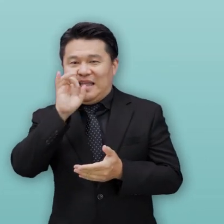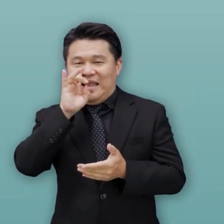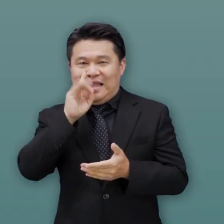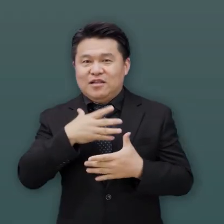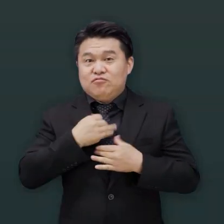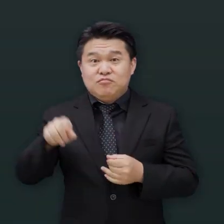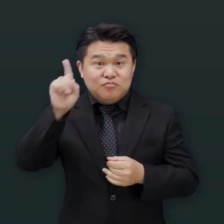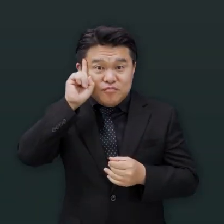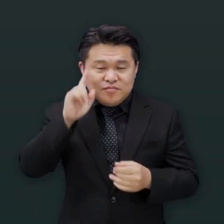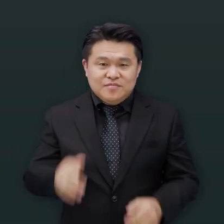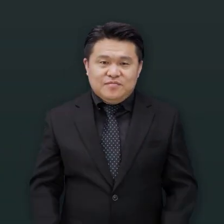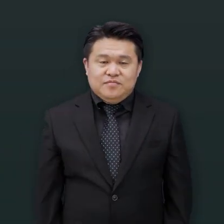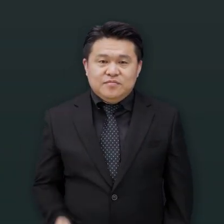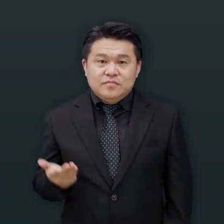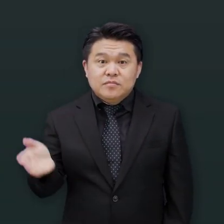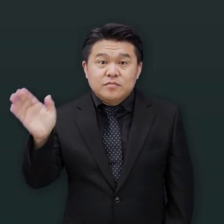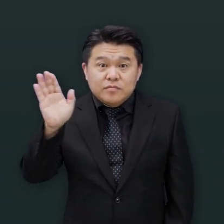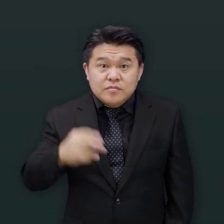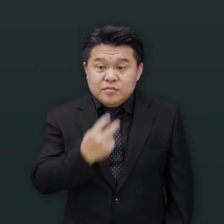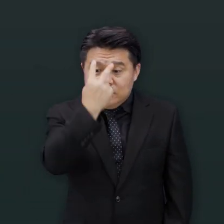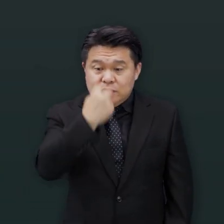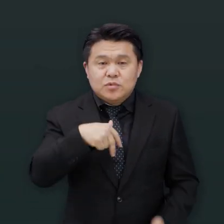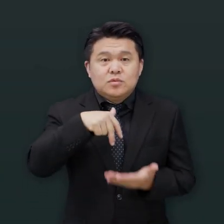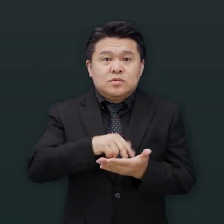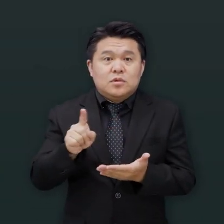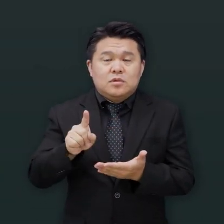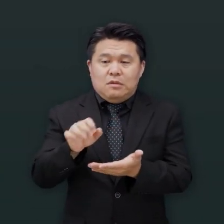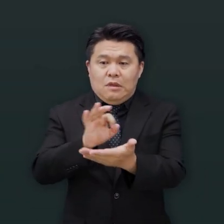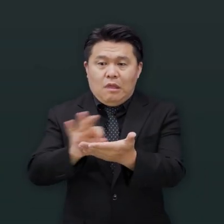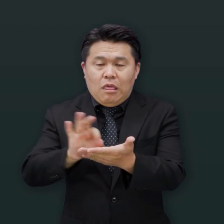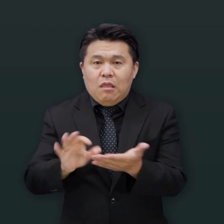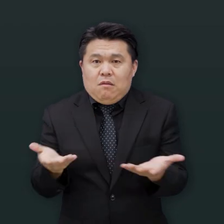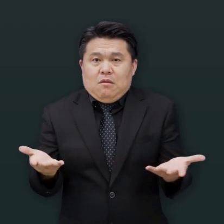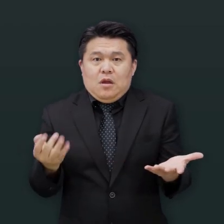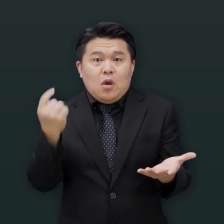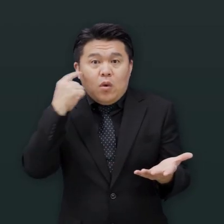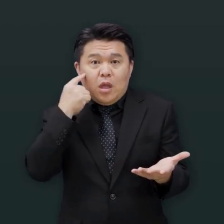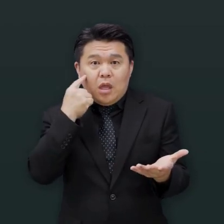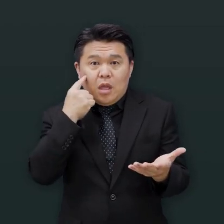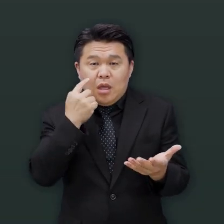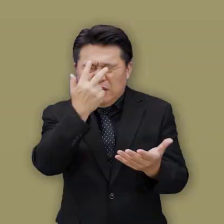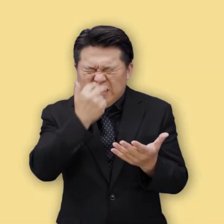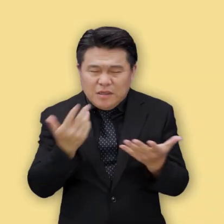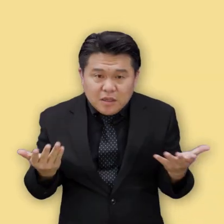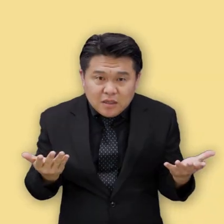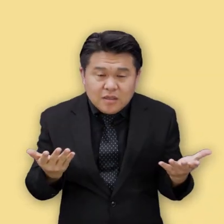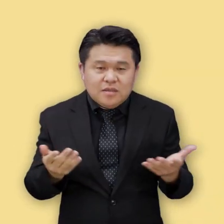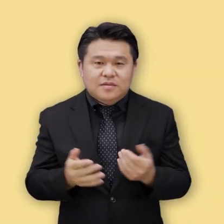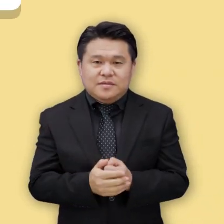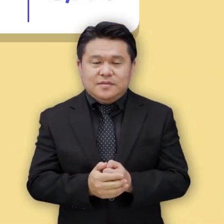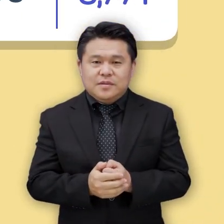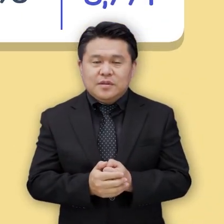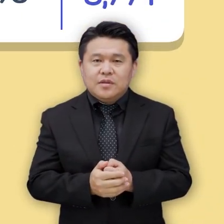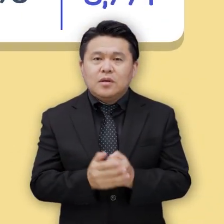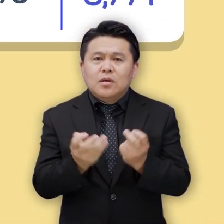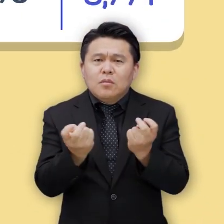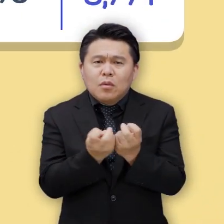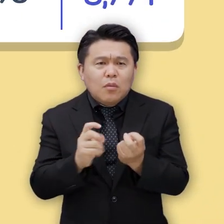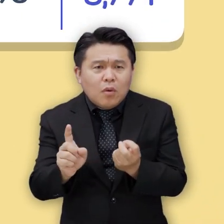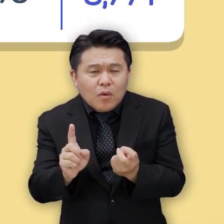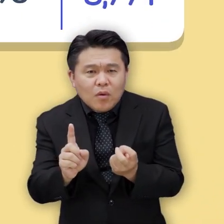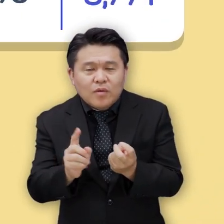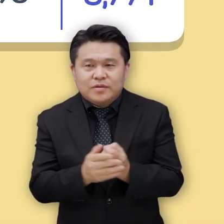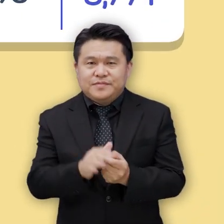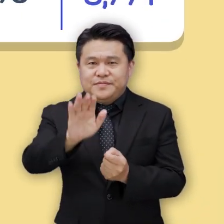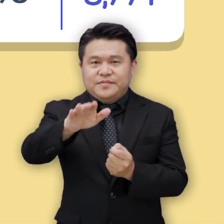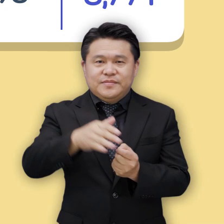매체인데요. 그런데 시각장애인들은 이 OTP를 사용하기가 너무나 불편합니다. 그래서 시각장애인분들을